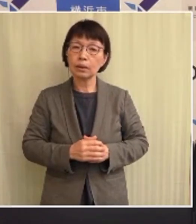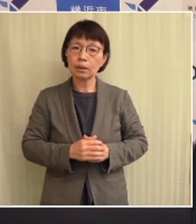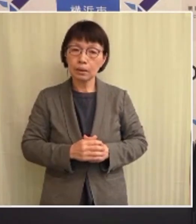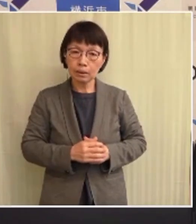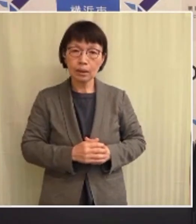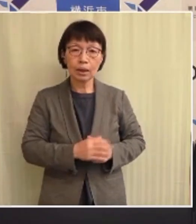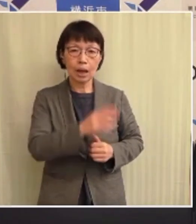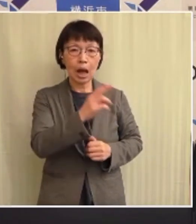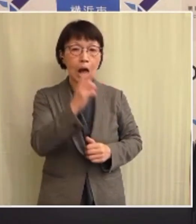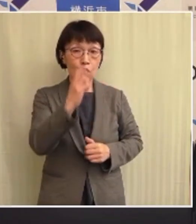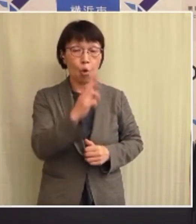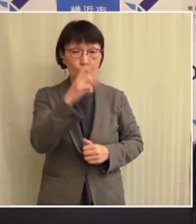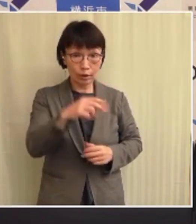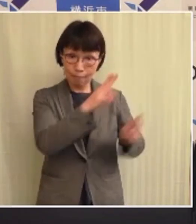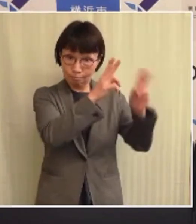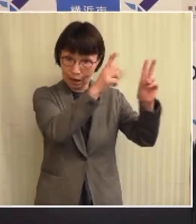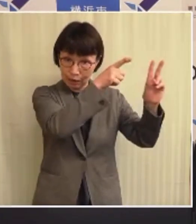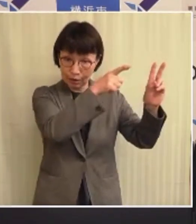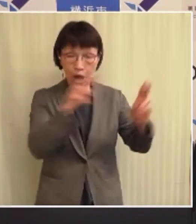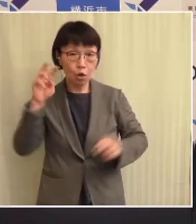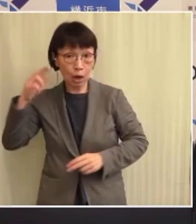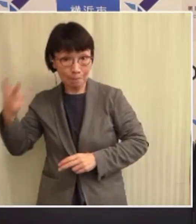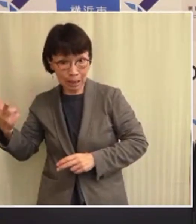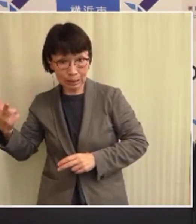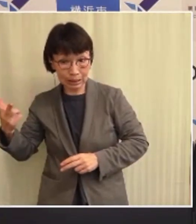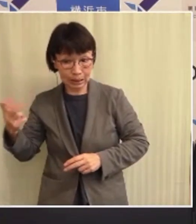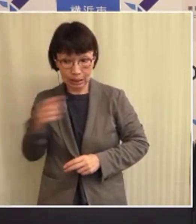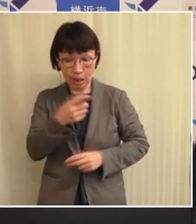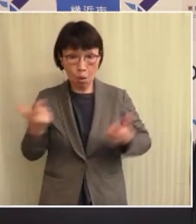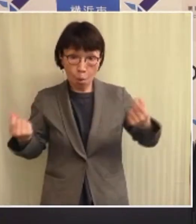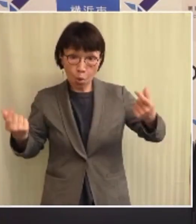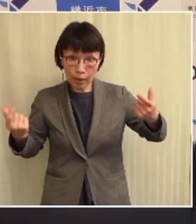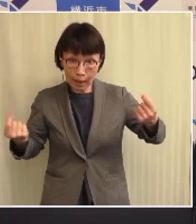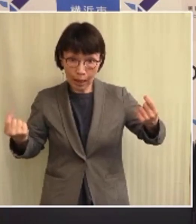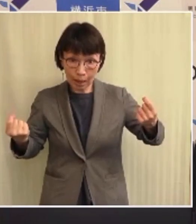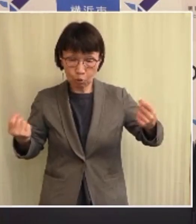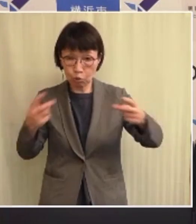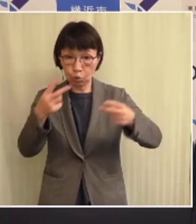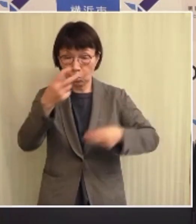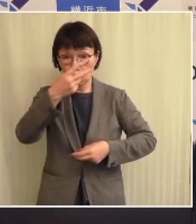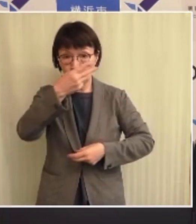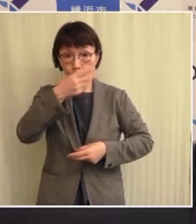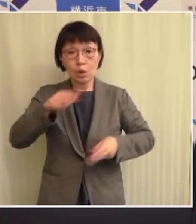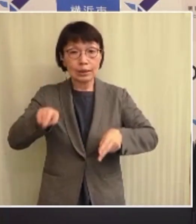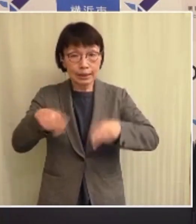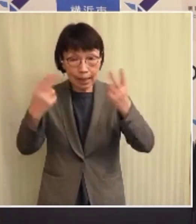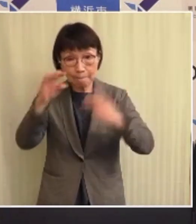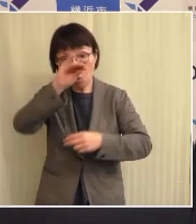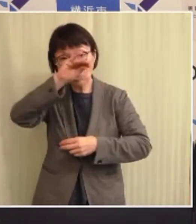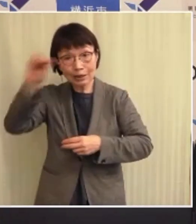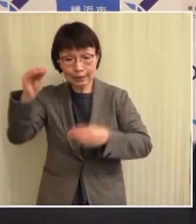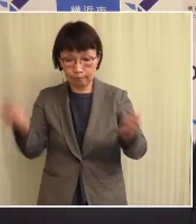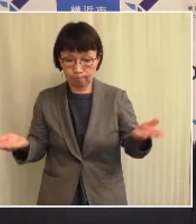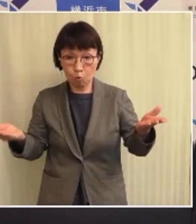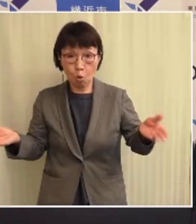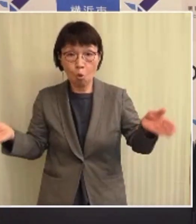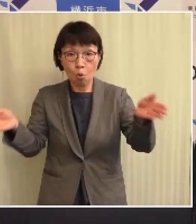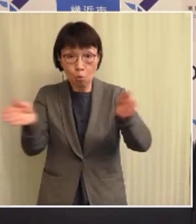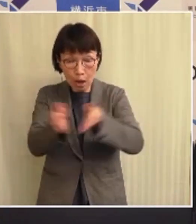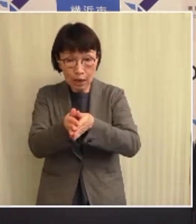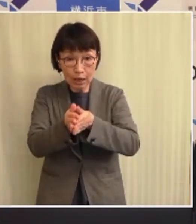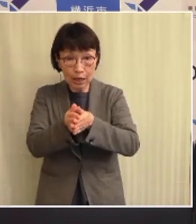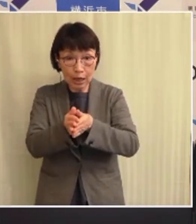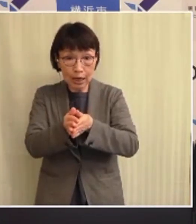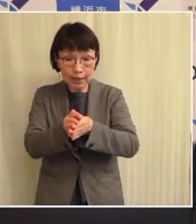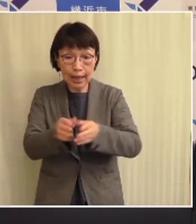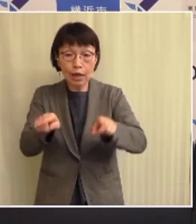持つノウハウ、専門知識を連携させて、共同開発のお弁当を作ろうじゃないかということで取り